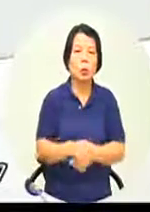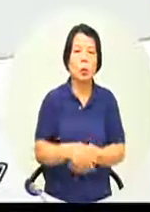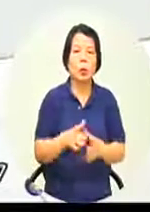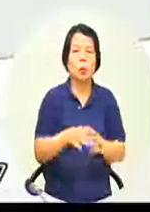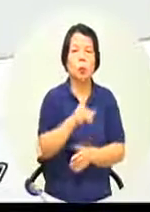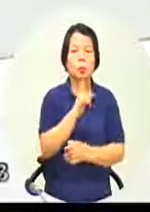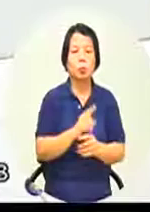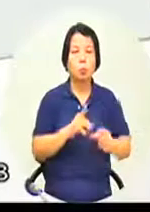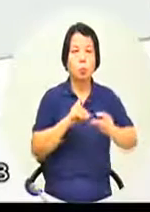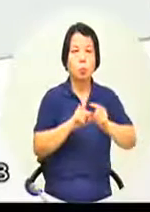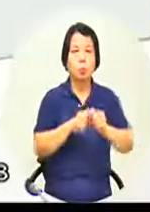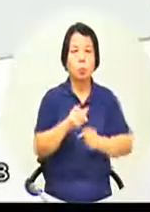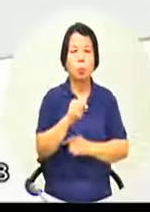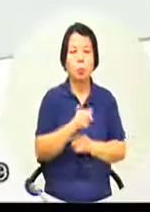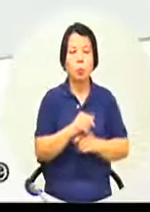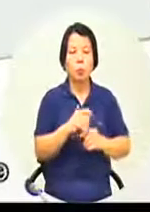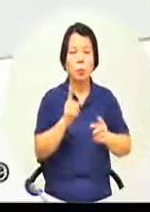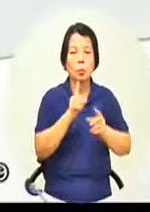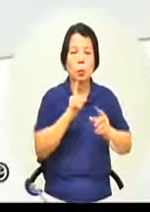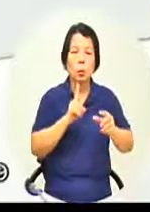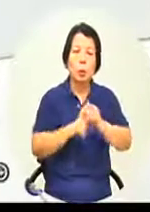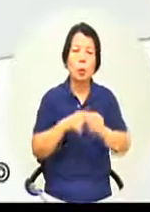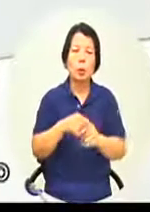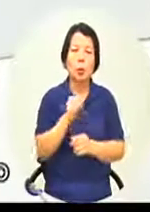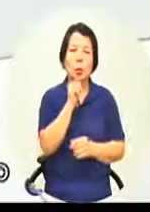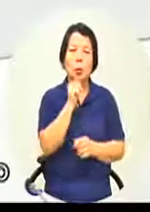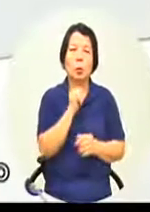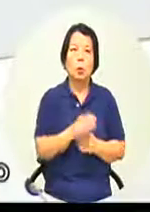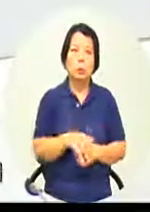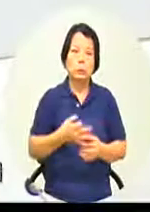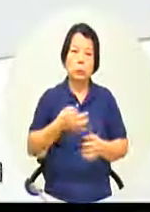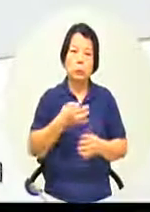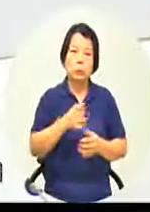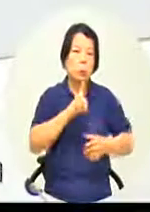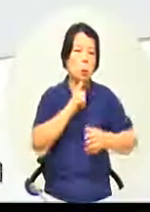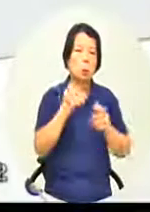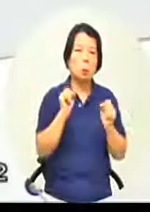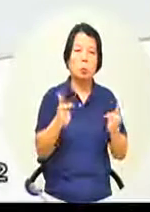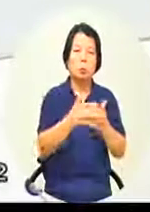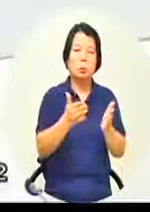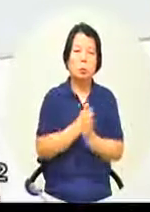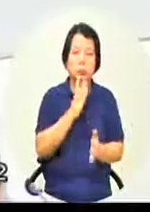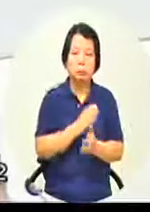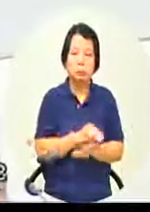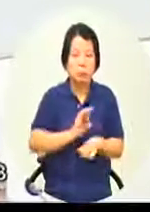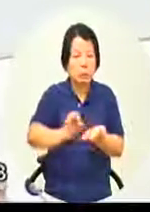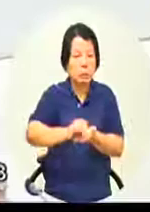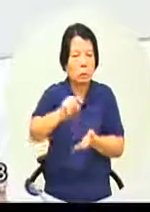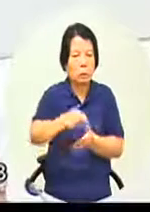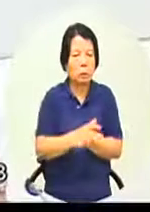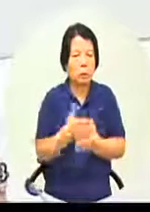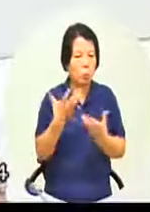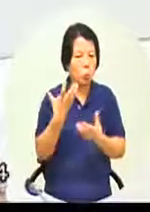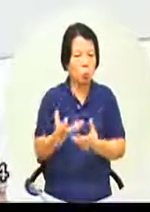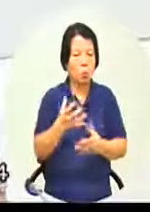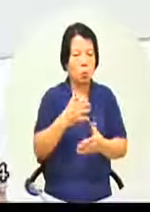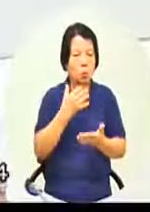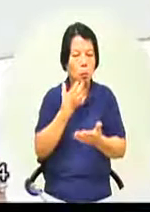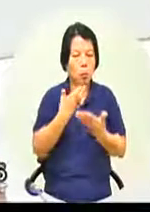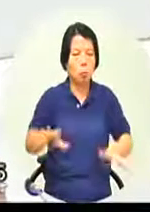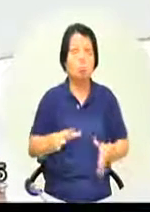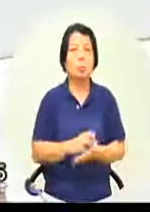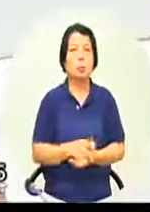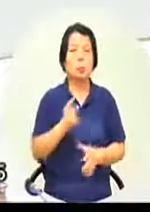的小康的家庭来讲，是一个蛮大笔的支出哈。所以我想说，是不是既然